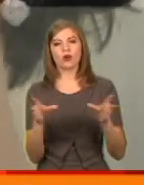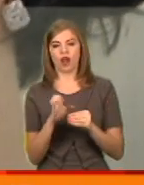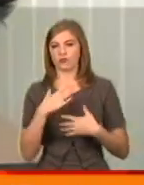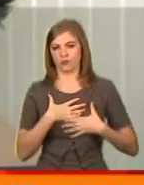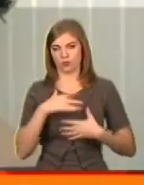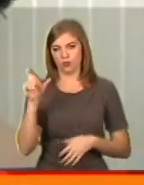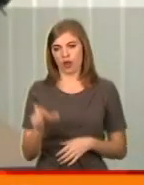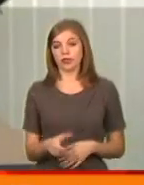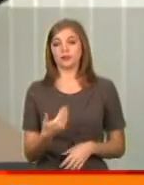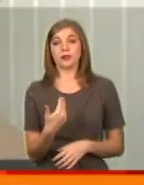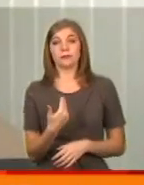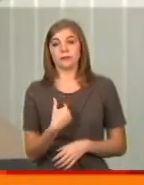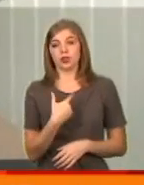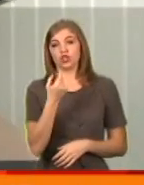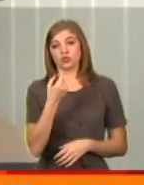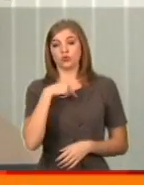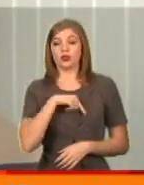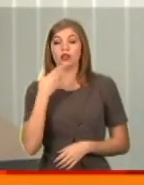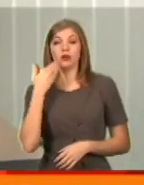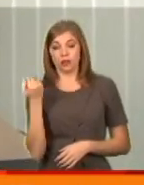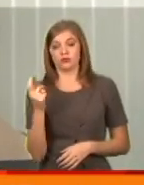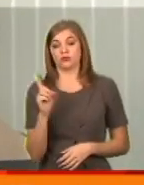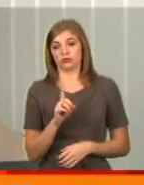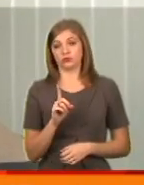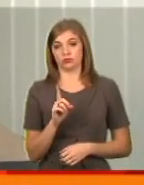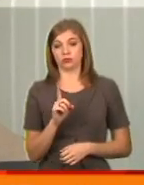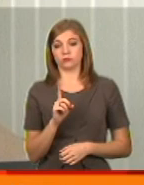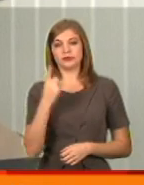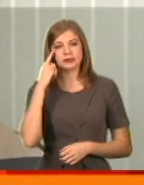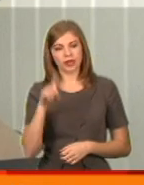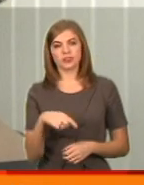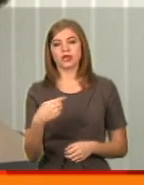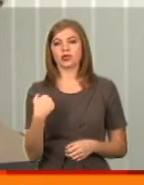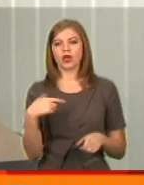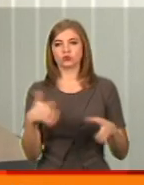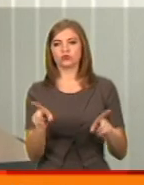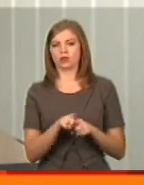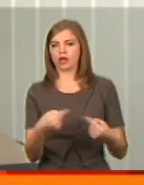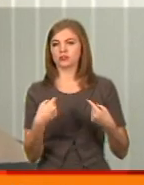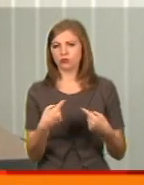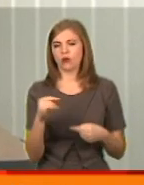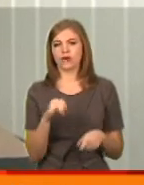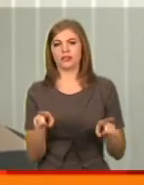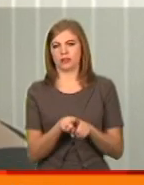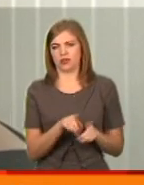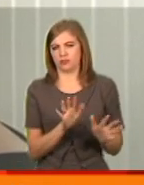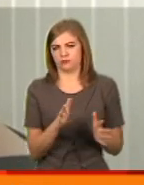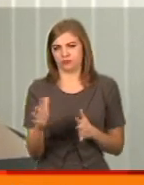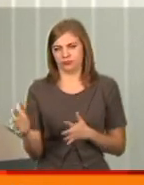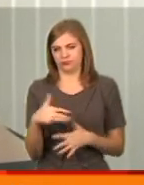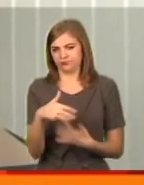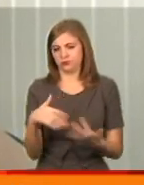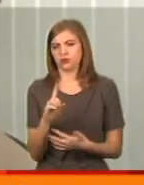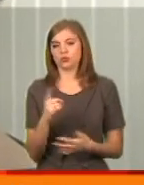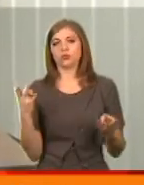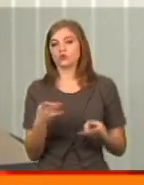із коханим. Мені чуть стало легше, що... Знаете, нас уже так запугали и такие происходят события,